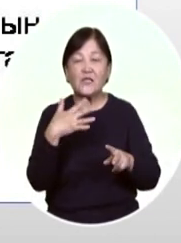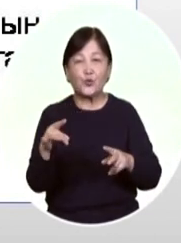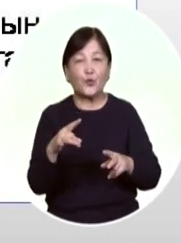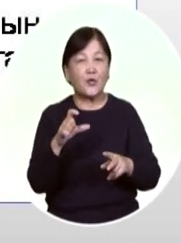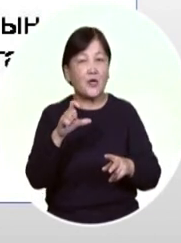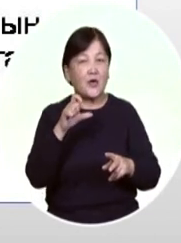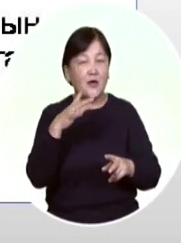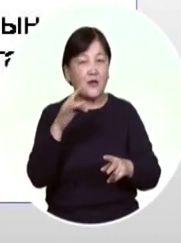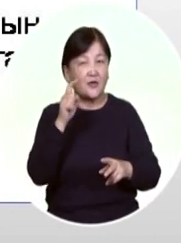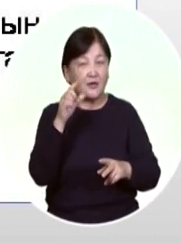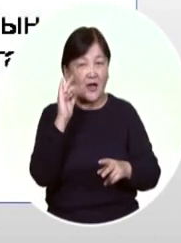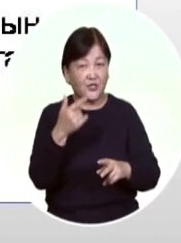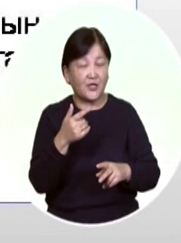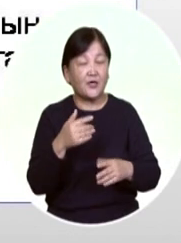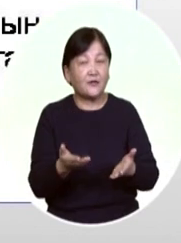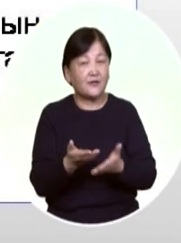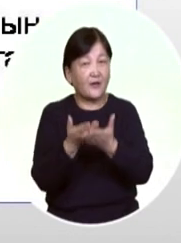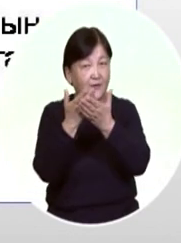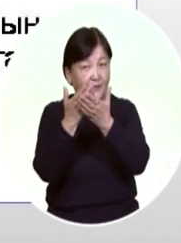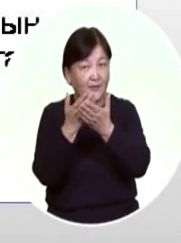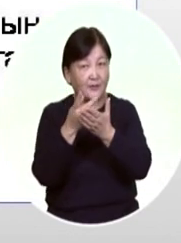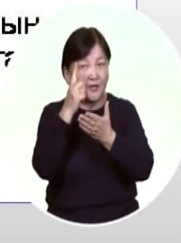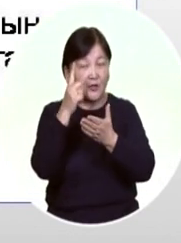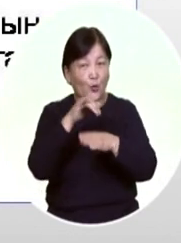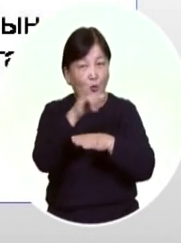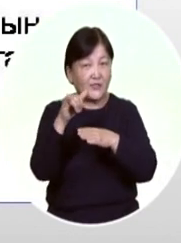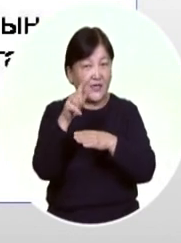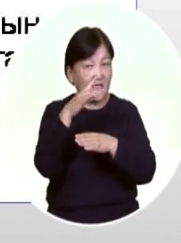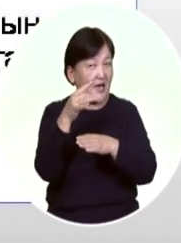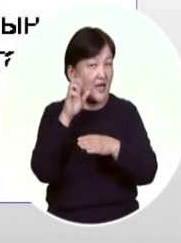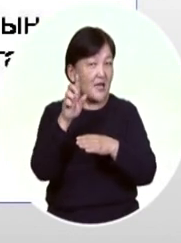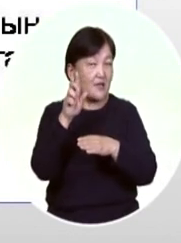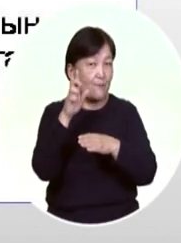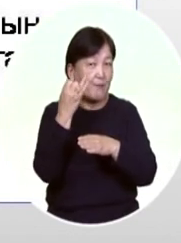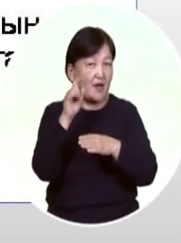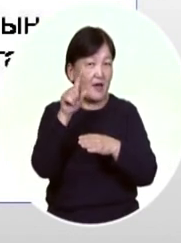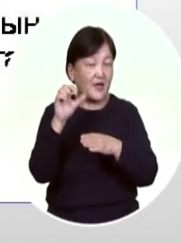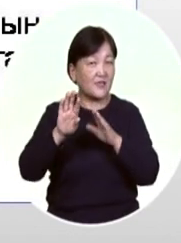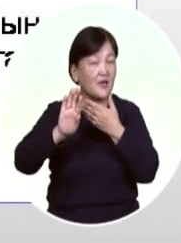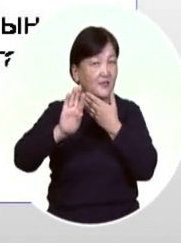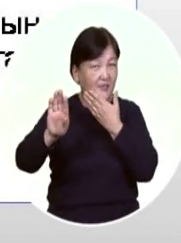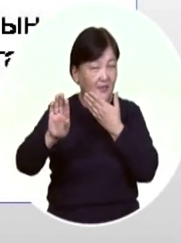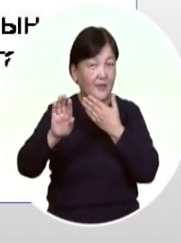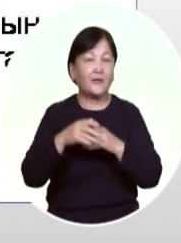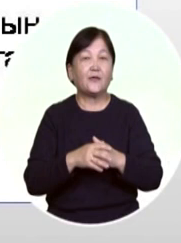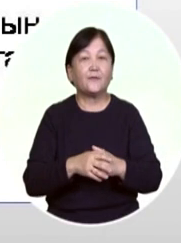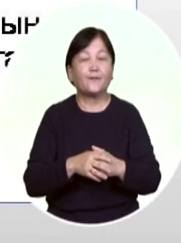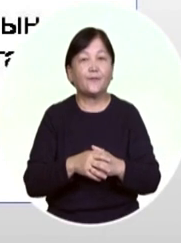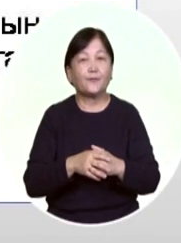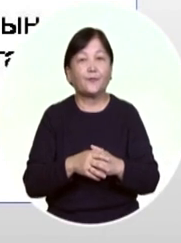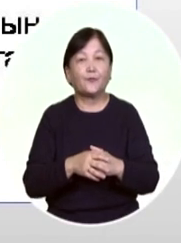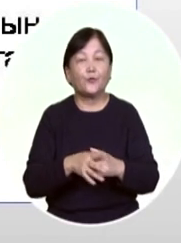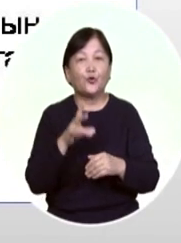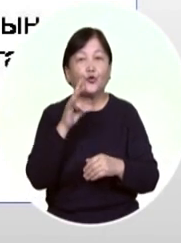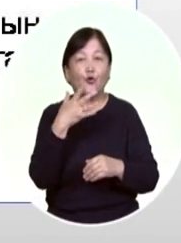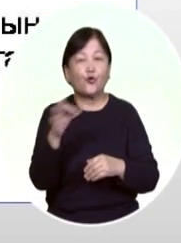Тэгээд эдийн засгийн хувьд нэг улсын хараат байхаас сэрэмжлэх. Өндөр хөгжүүлттэй орнуудаа ер нь төшөглөж хөгжөө гэсэн бодол байсан байна.